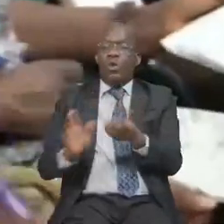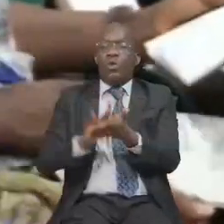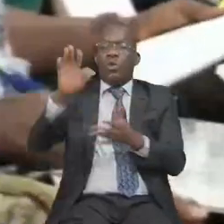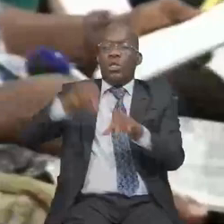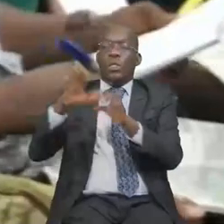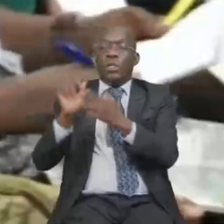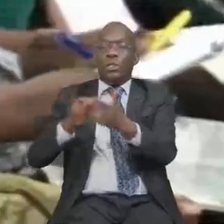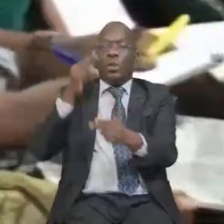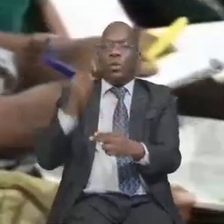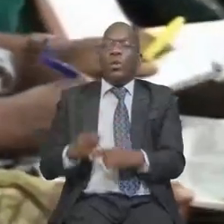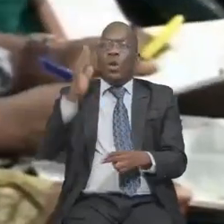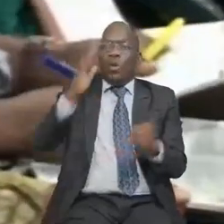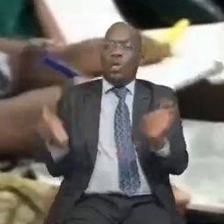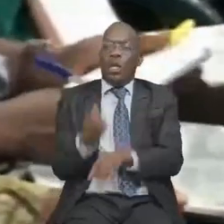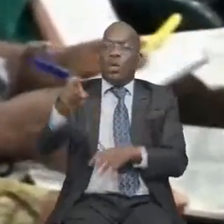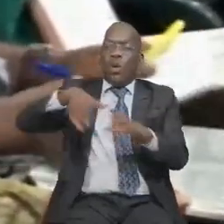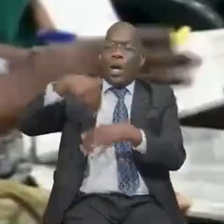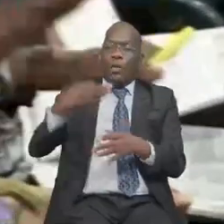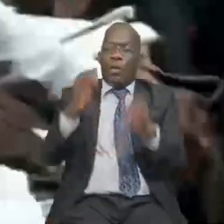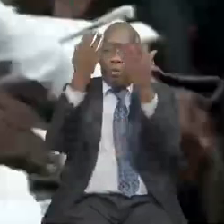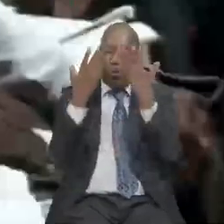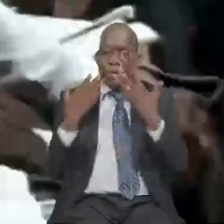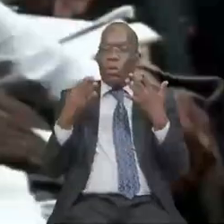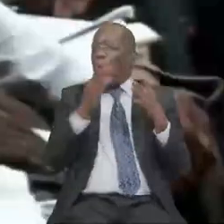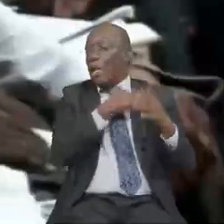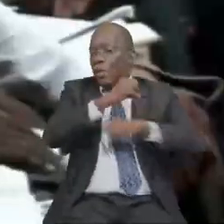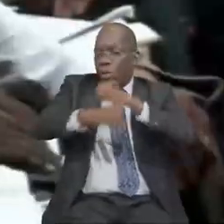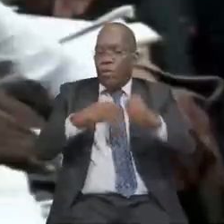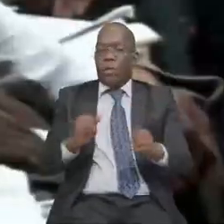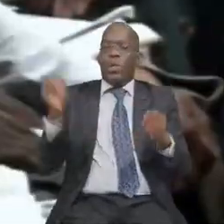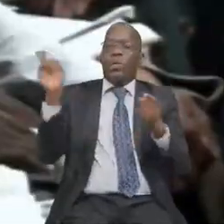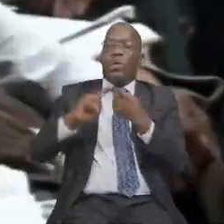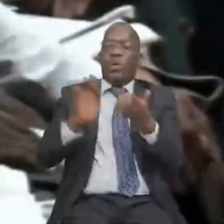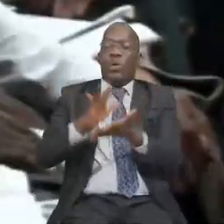Va te sortir de la dégradation.